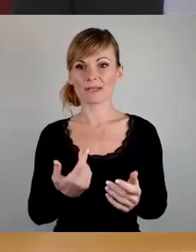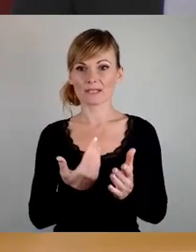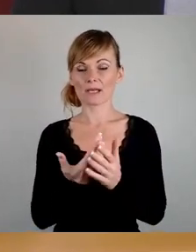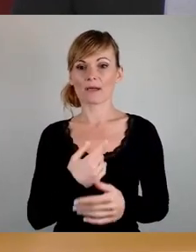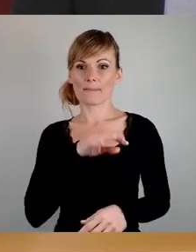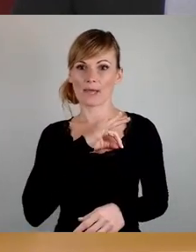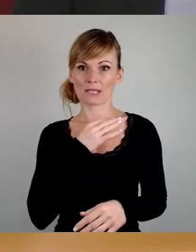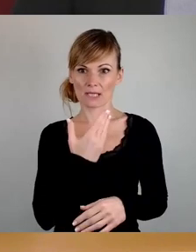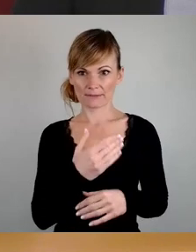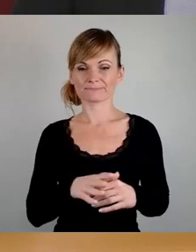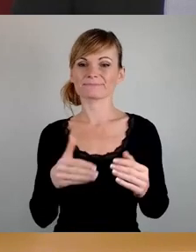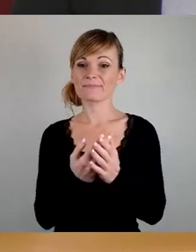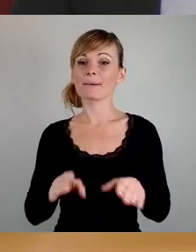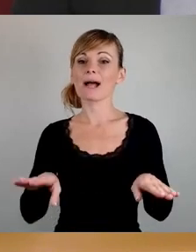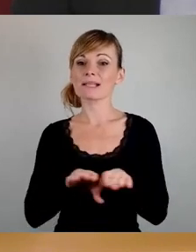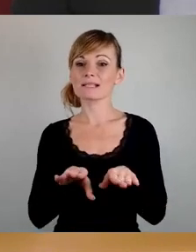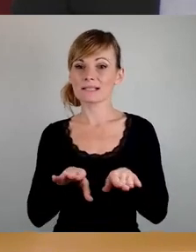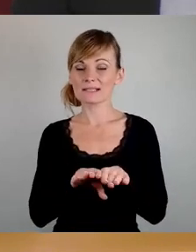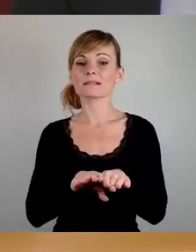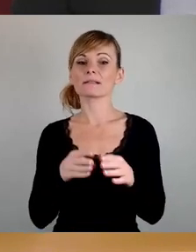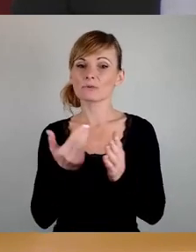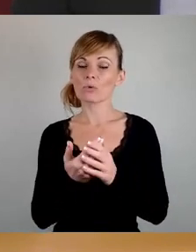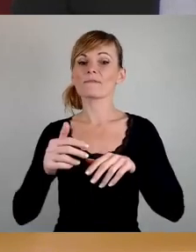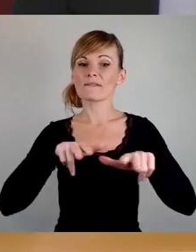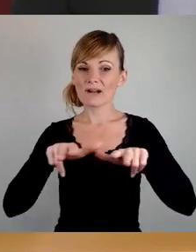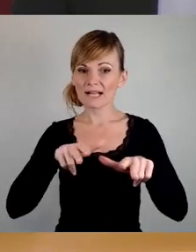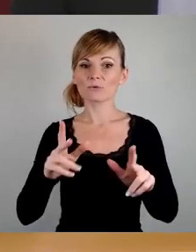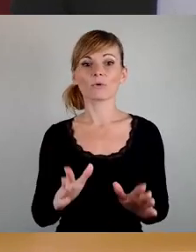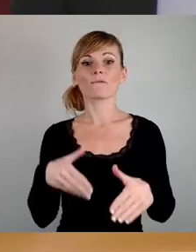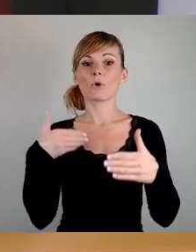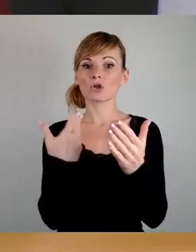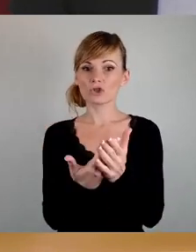dieser Basis hat die Verwaltung dann einen Vorschlag Ihnen unterbreitet.